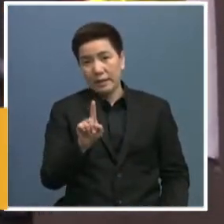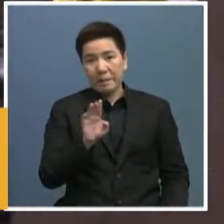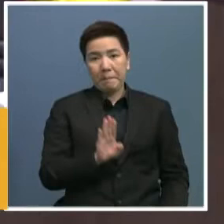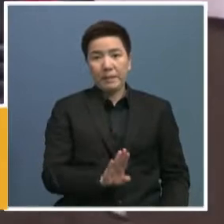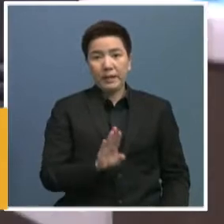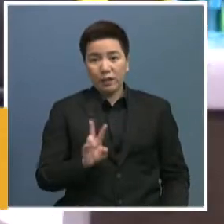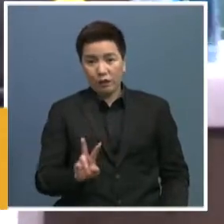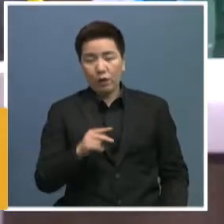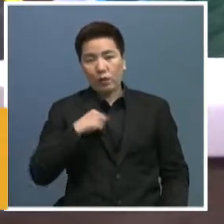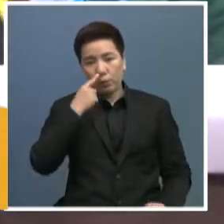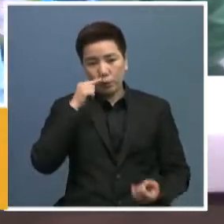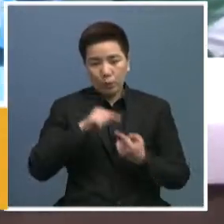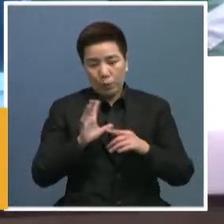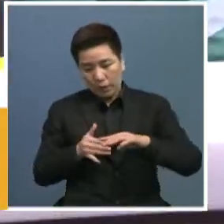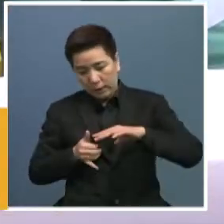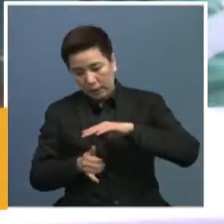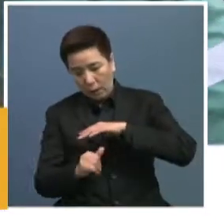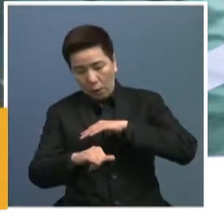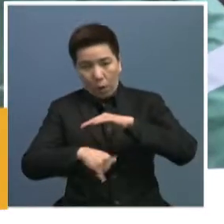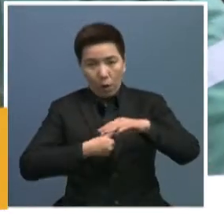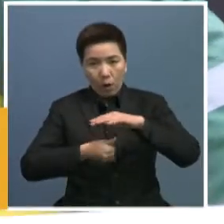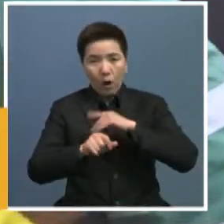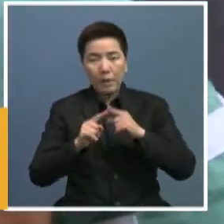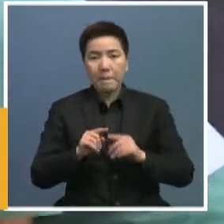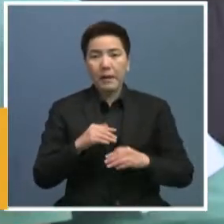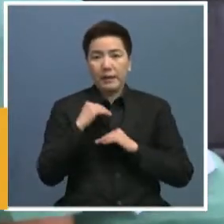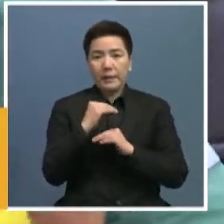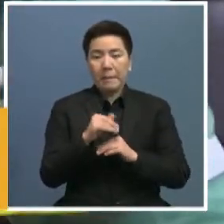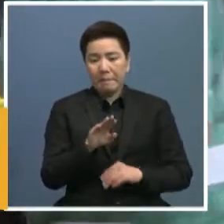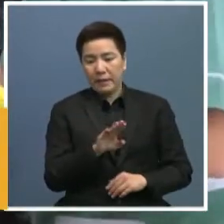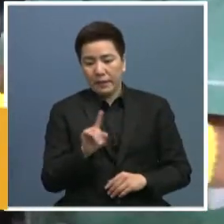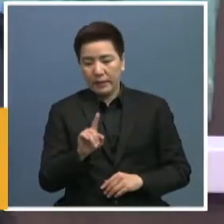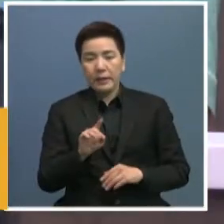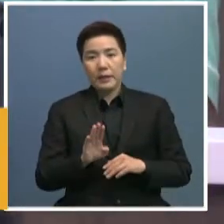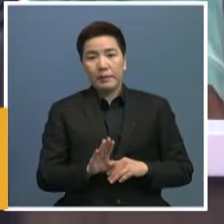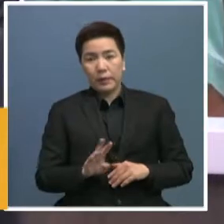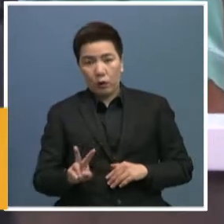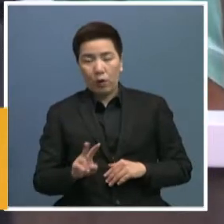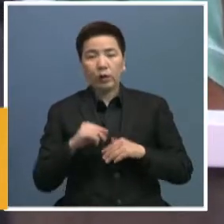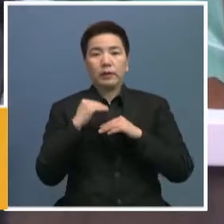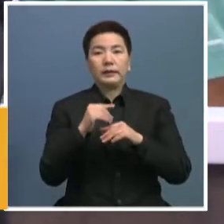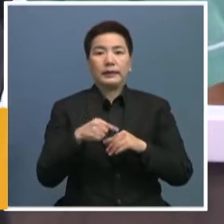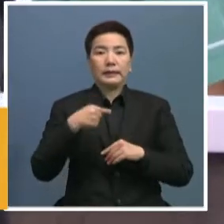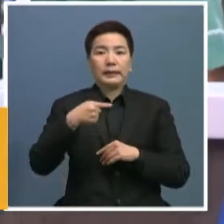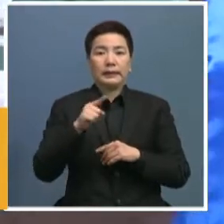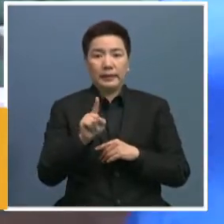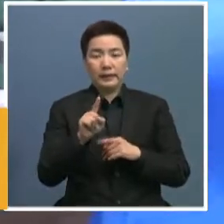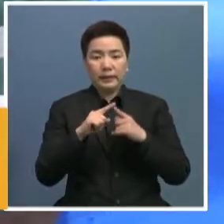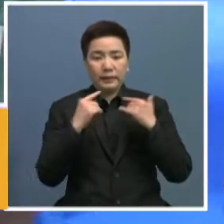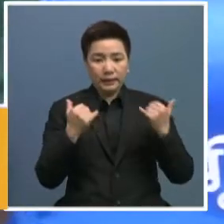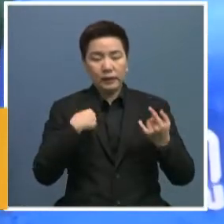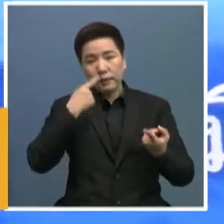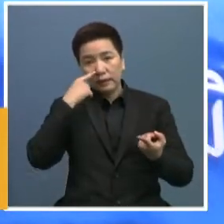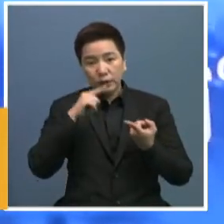จะเป็นกำหนดจุดสำหรับเข้าออกจำกัดไว้ที่ชั้น B1ชั้นมีสองแล้วก็ชั้น 1นะคะแล้วก็อีกหน่อยนึงก็